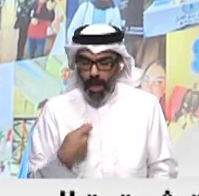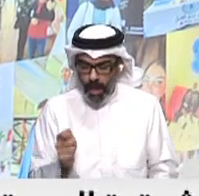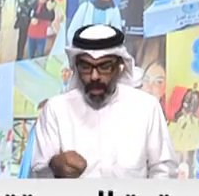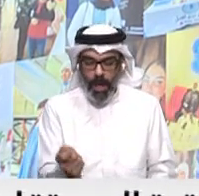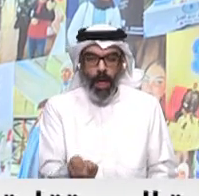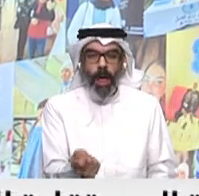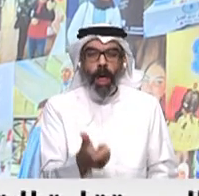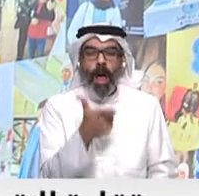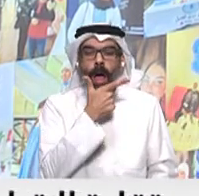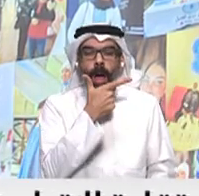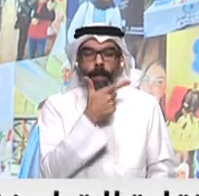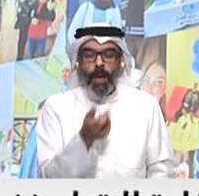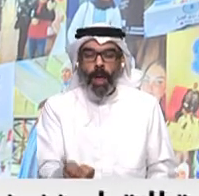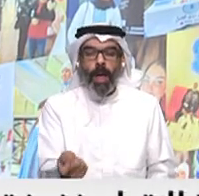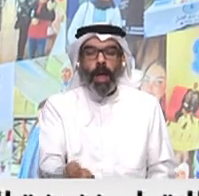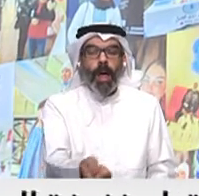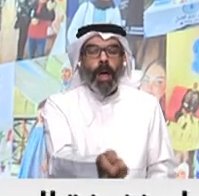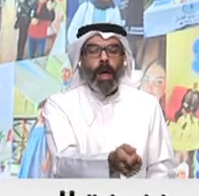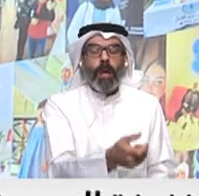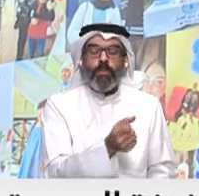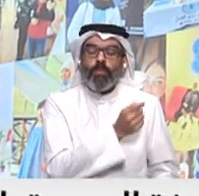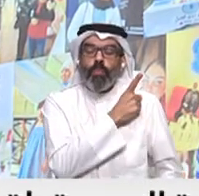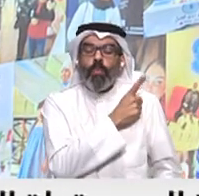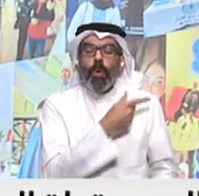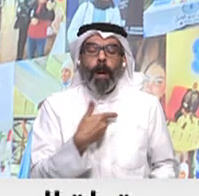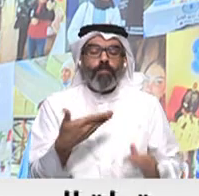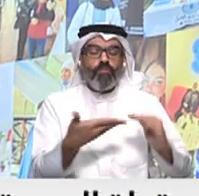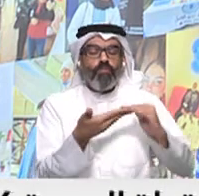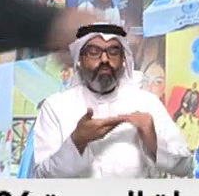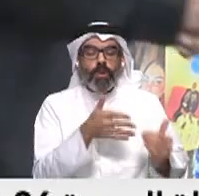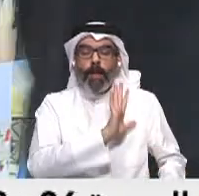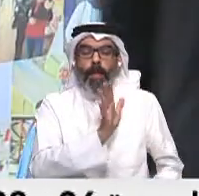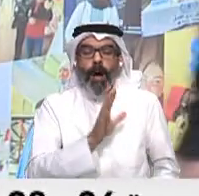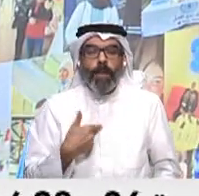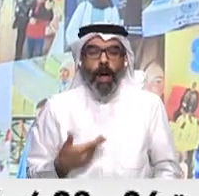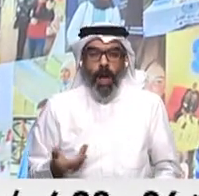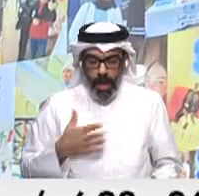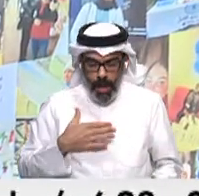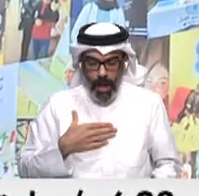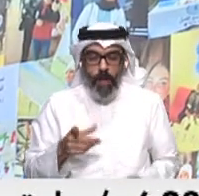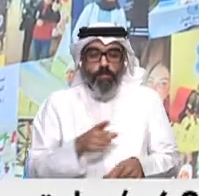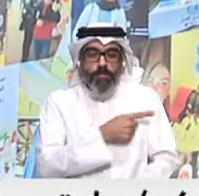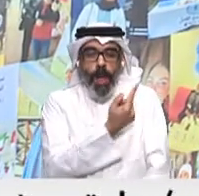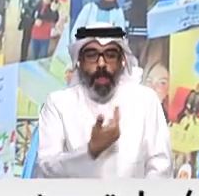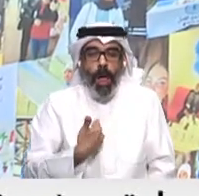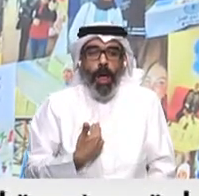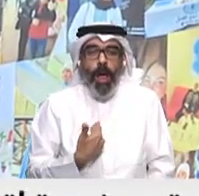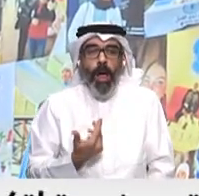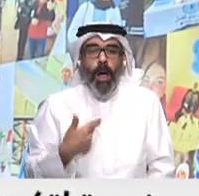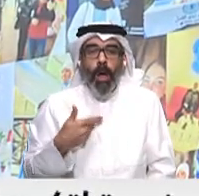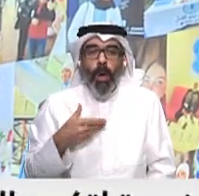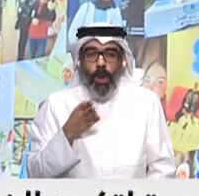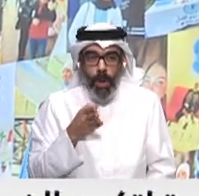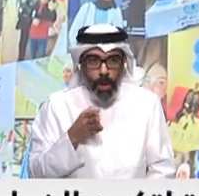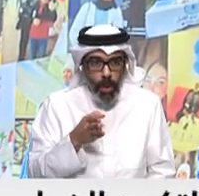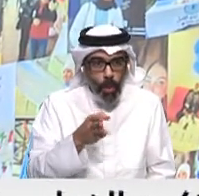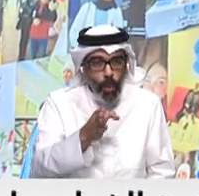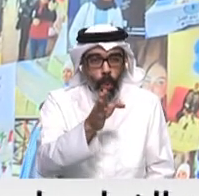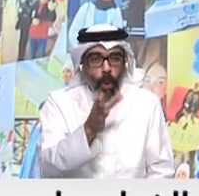العصا البيضاء بمفردة بدون مساعدة معين. يعني أنا مثلا على سبيل المثال لما أحضر